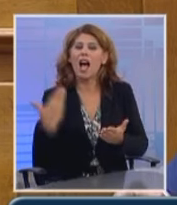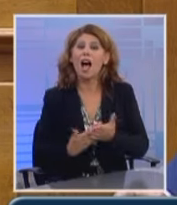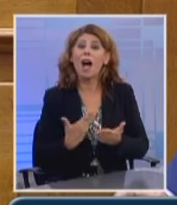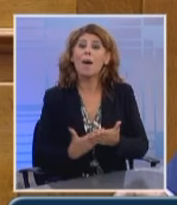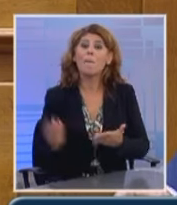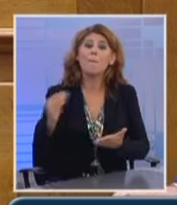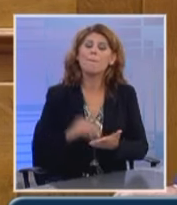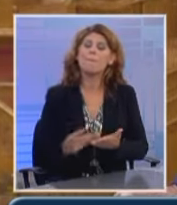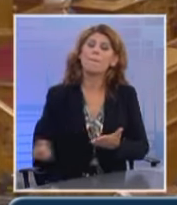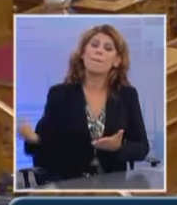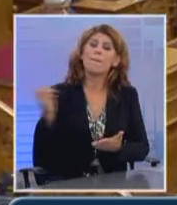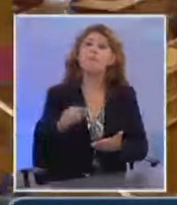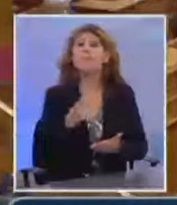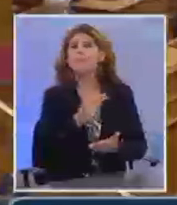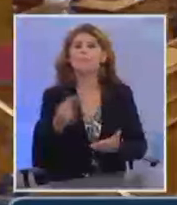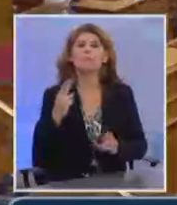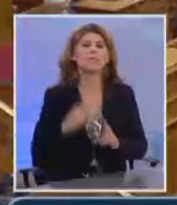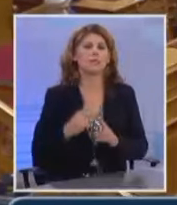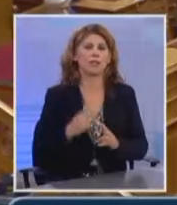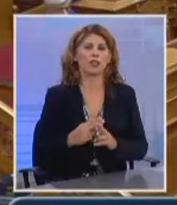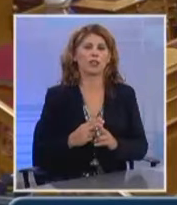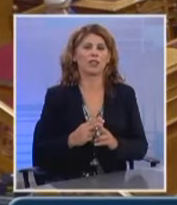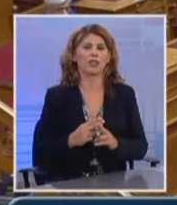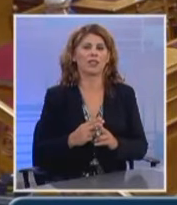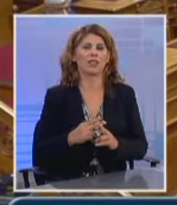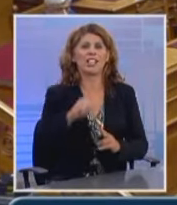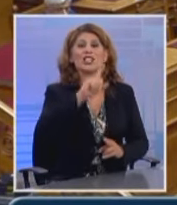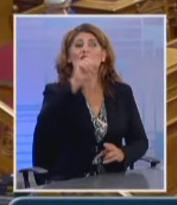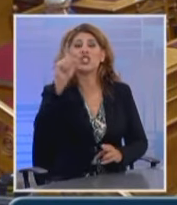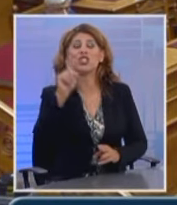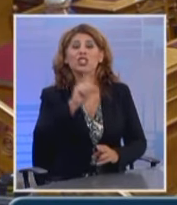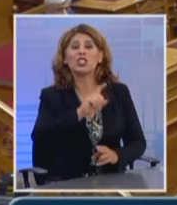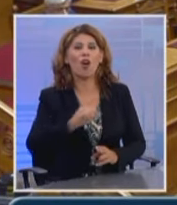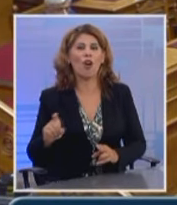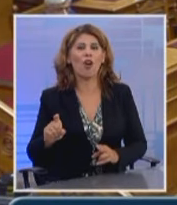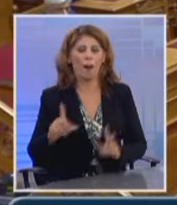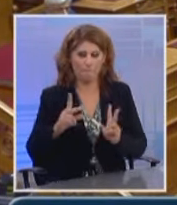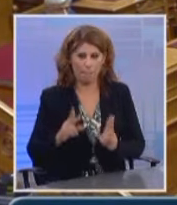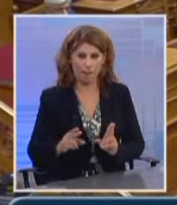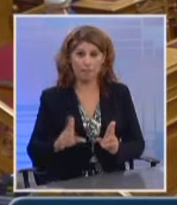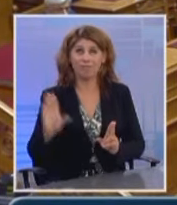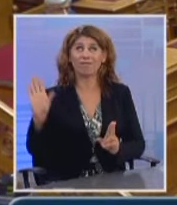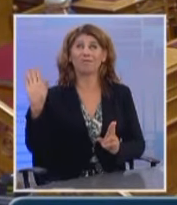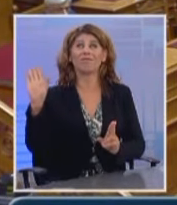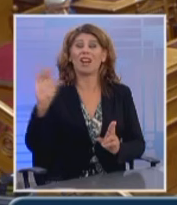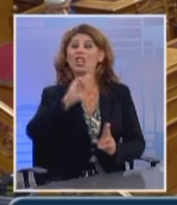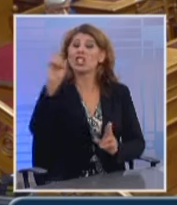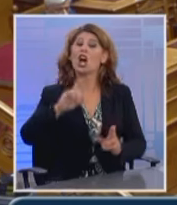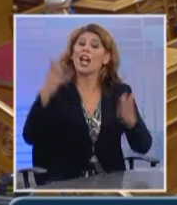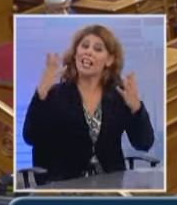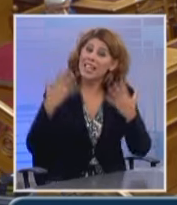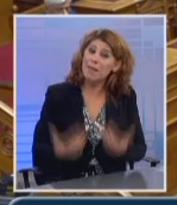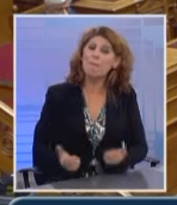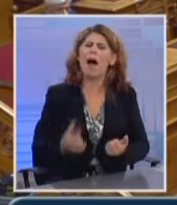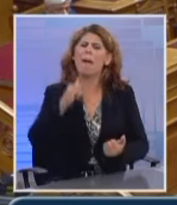πολύ σημαντικό, πως ζωή πάντα υπάρχει όταν οι άνθρωποι